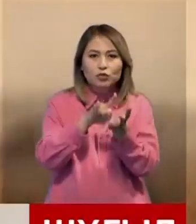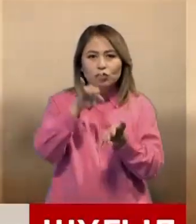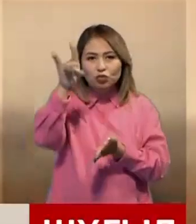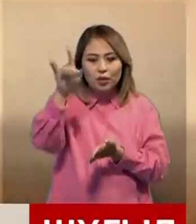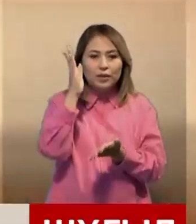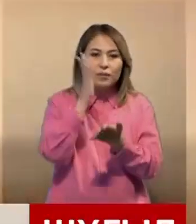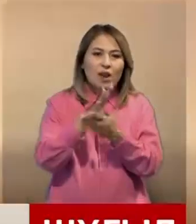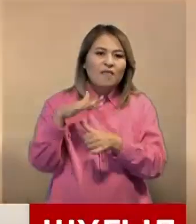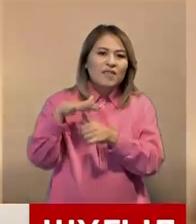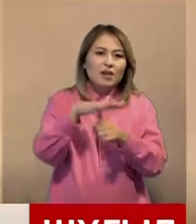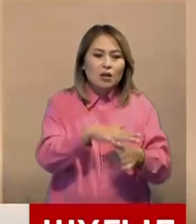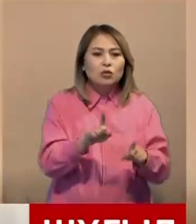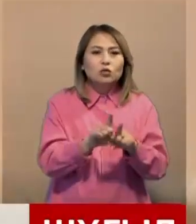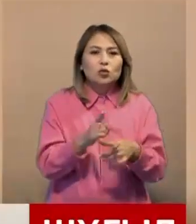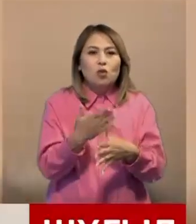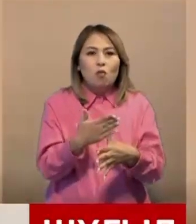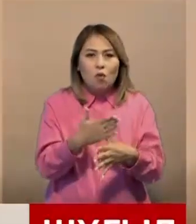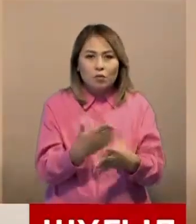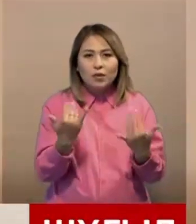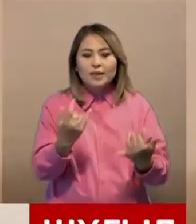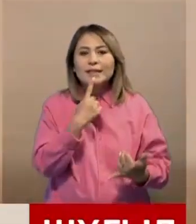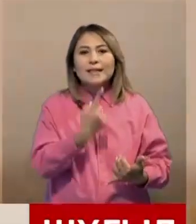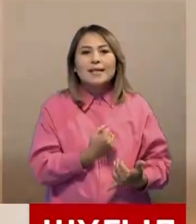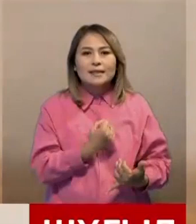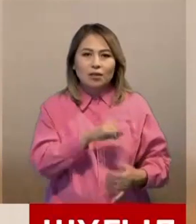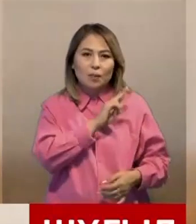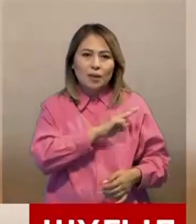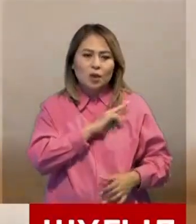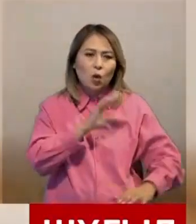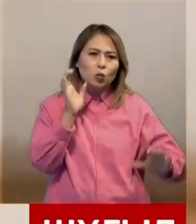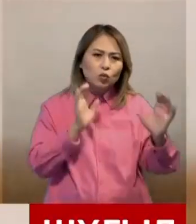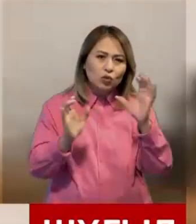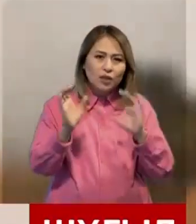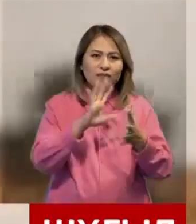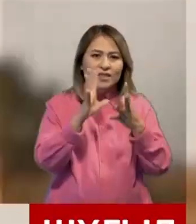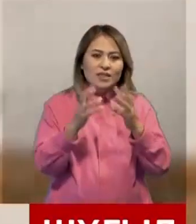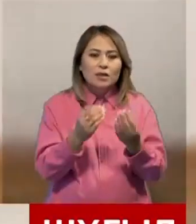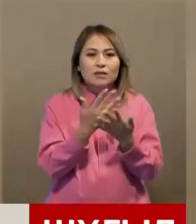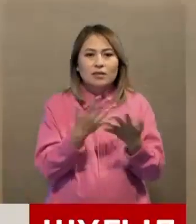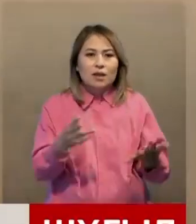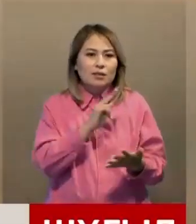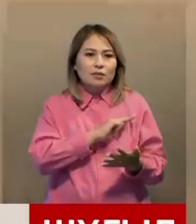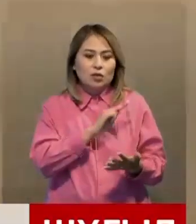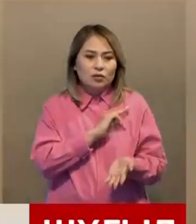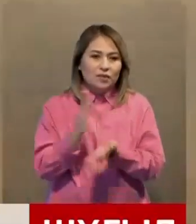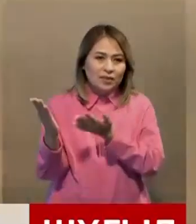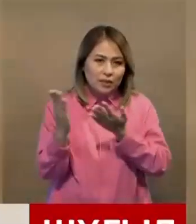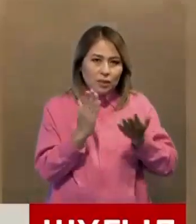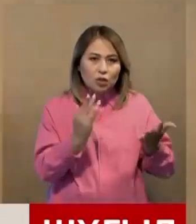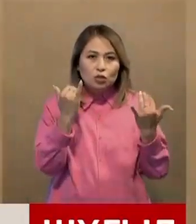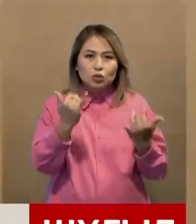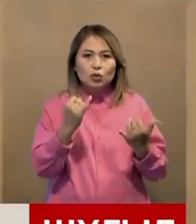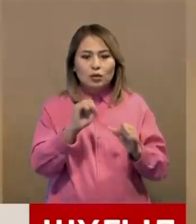тігі ұшақта күресіп жатыр. Әскери бөлім қызметкерлері мен курсанттар және басқа да өңірлерден келген қызметкерлер жұмылдырылған.